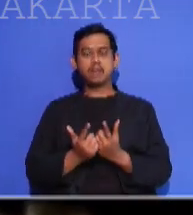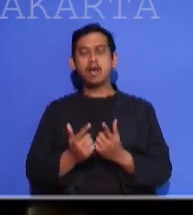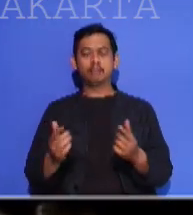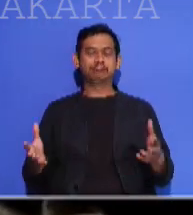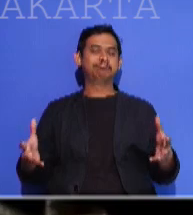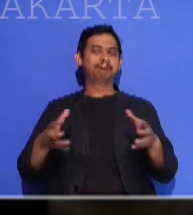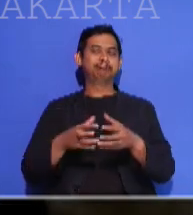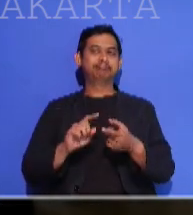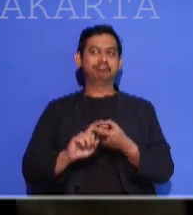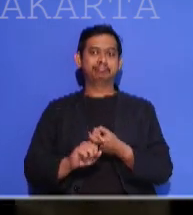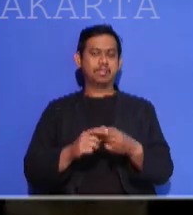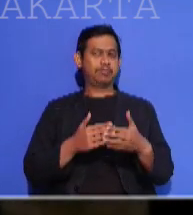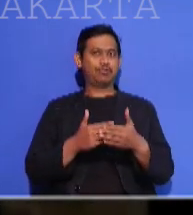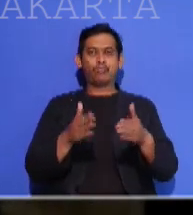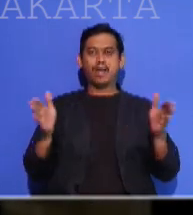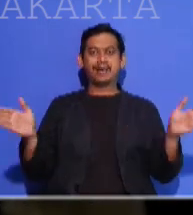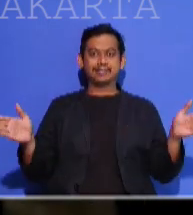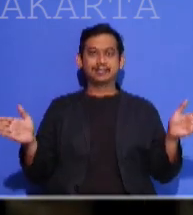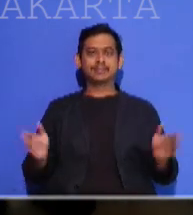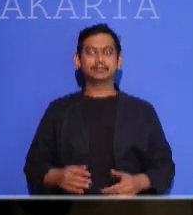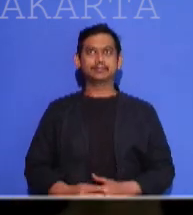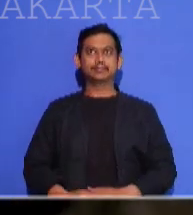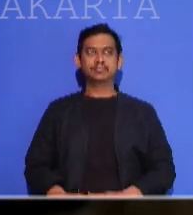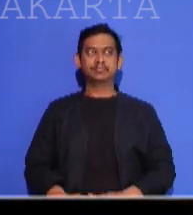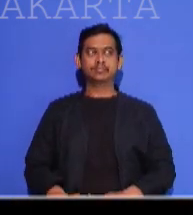demikian Agung nugr dan Aran melaporkan